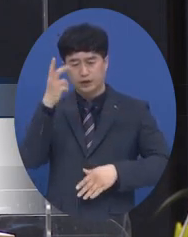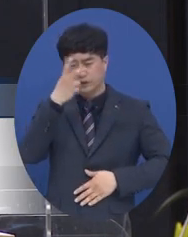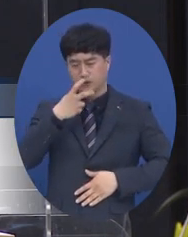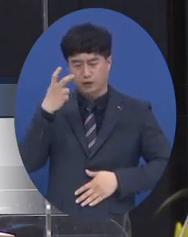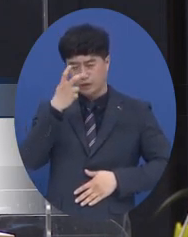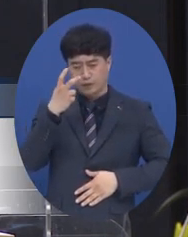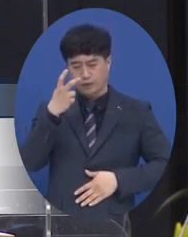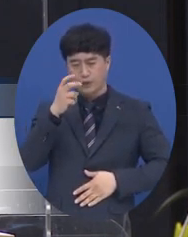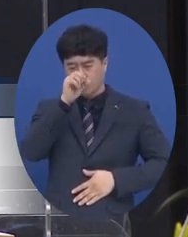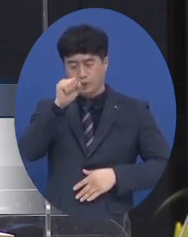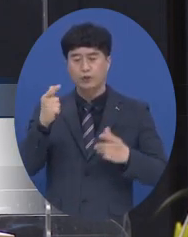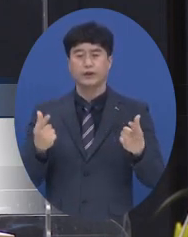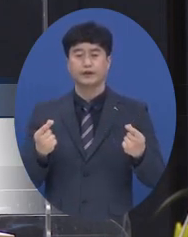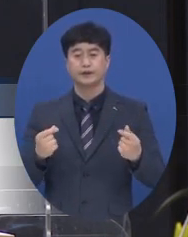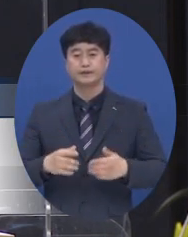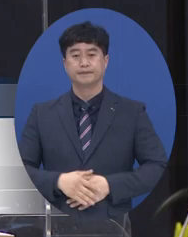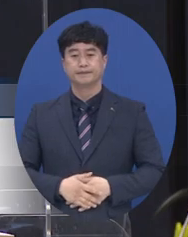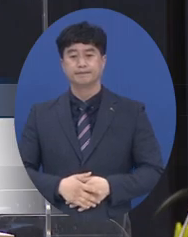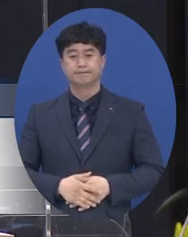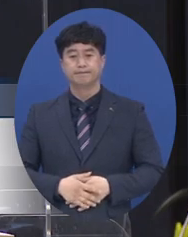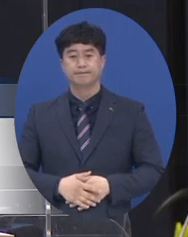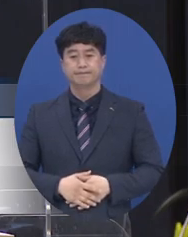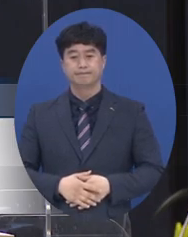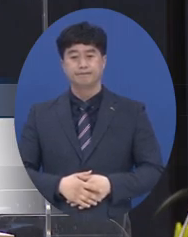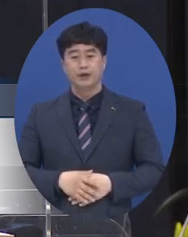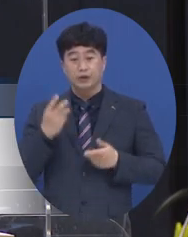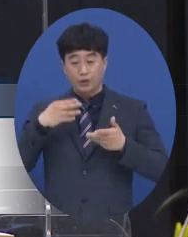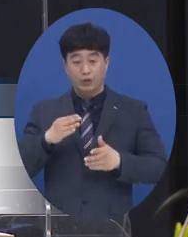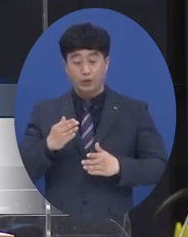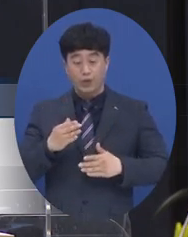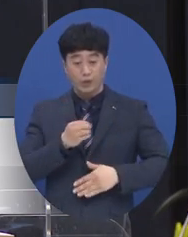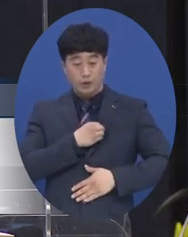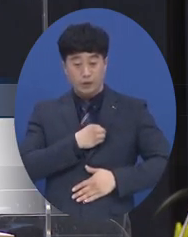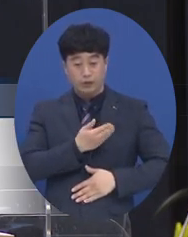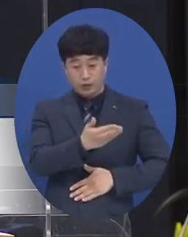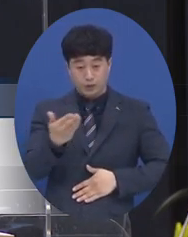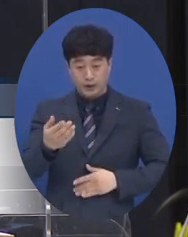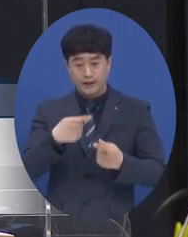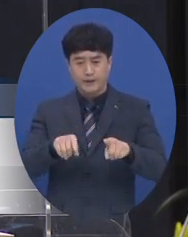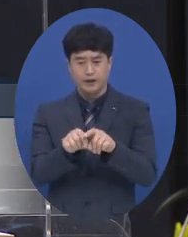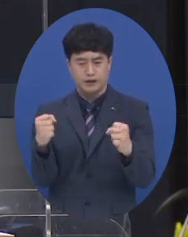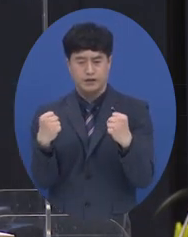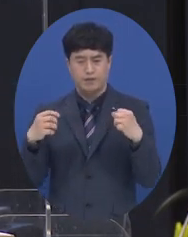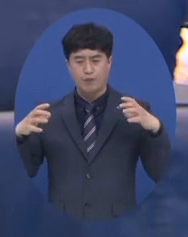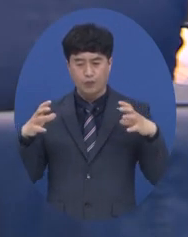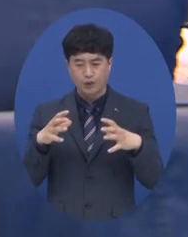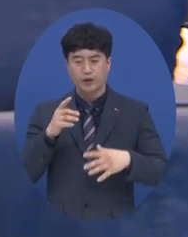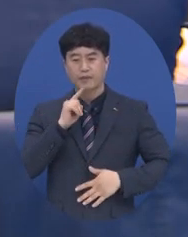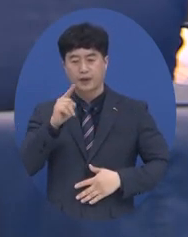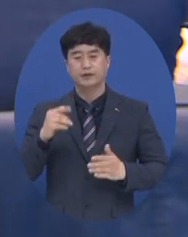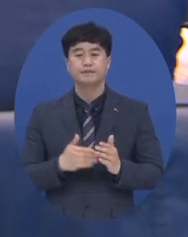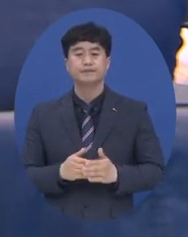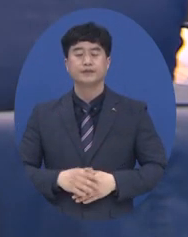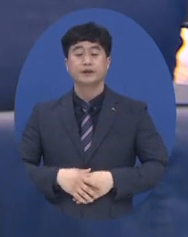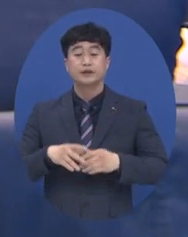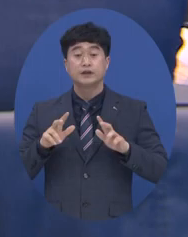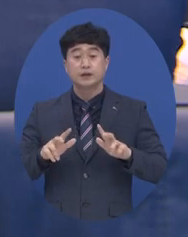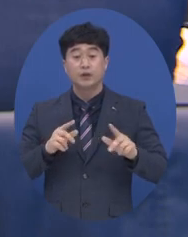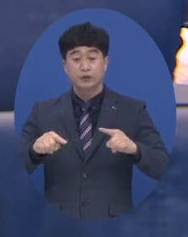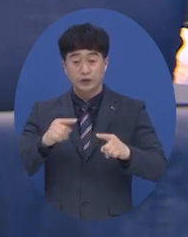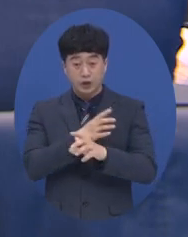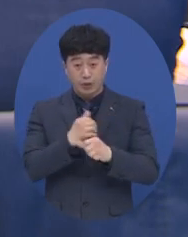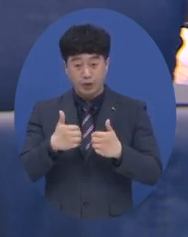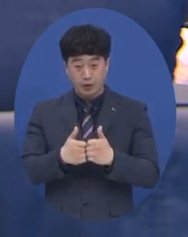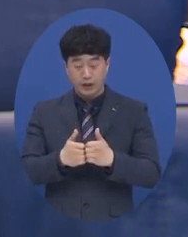변화를 함께 모색해 봤으면 좋겠다. 우리 경기도 의원님들께 또 함께 힘모아보자는 말씀을 드립니다. 이번